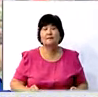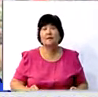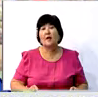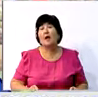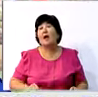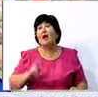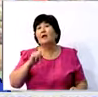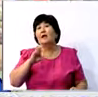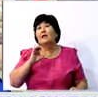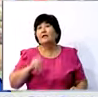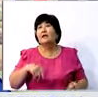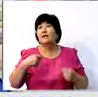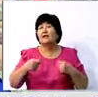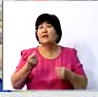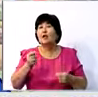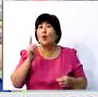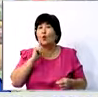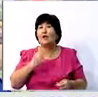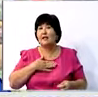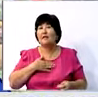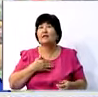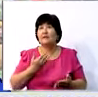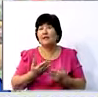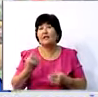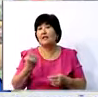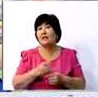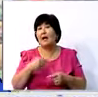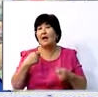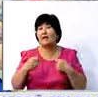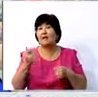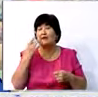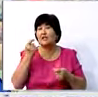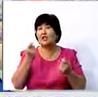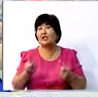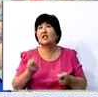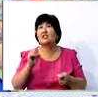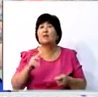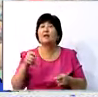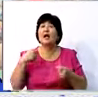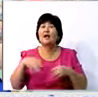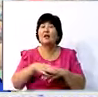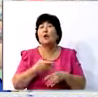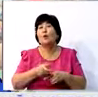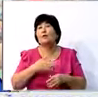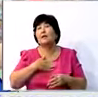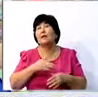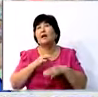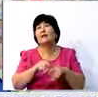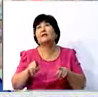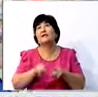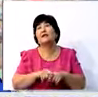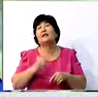Продукция Казалинского района, да и цены удобны для нашего кармана. Не первая эта ярмарка, всегда дешевле, чем на рынке. Очень благодарны организаторам